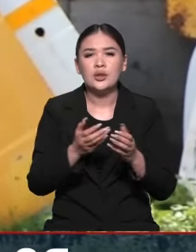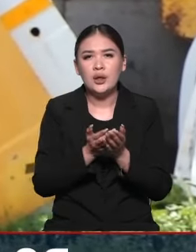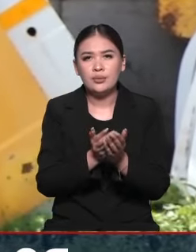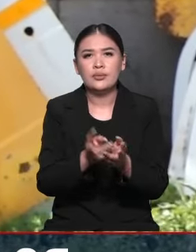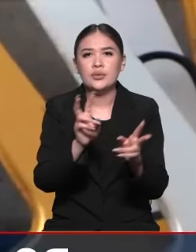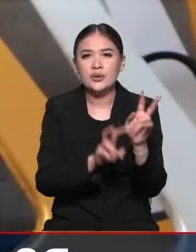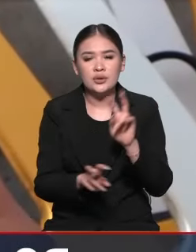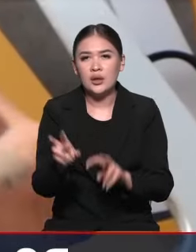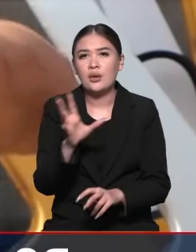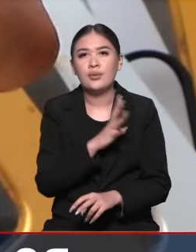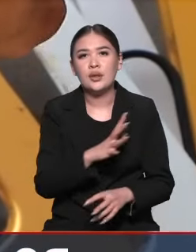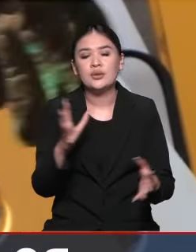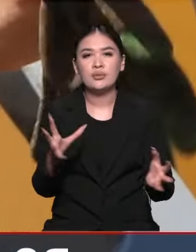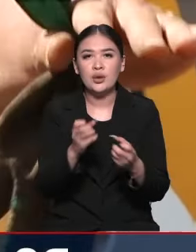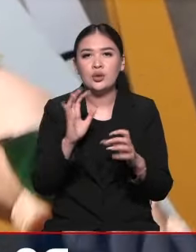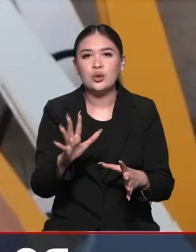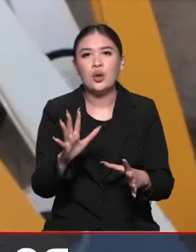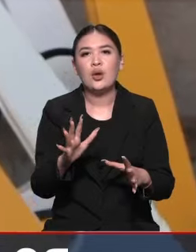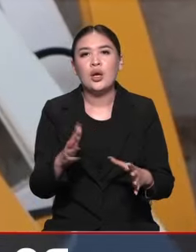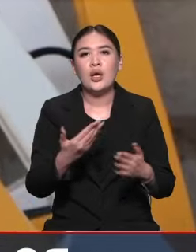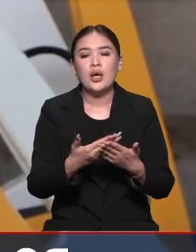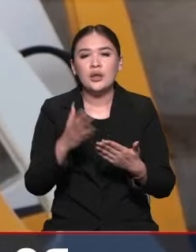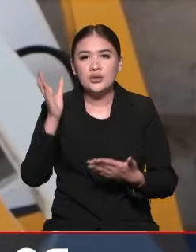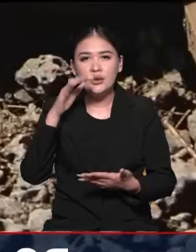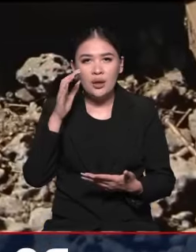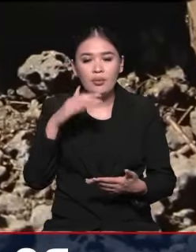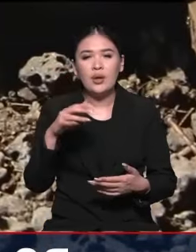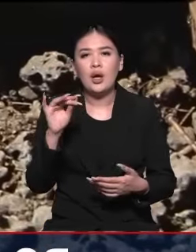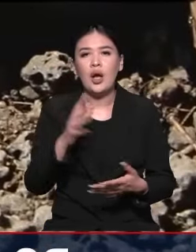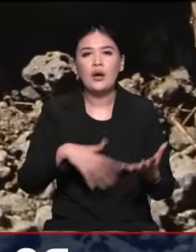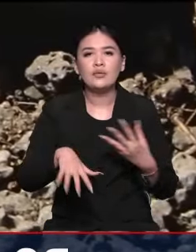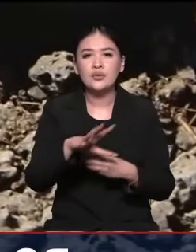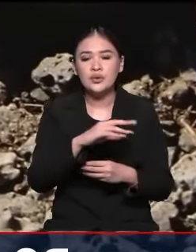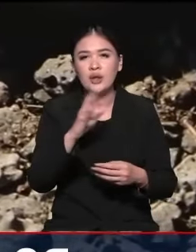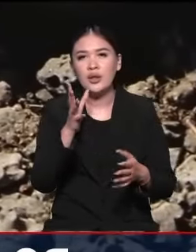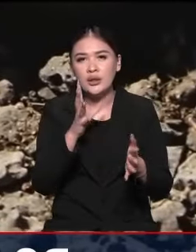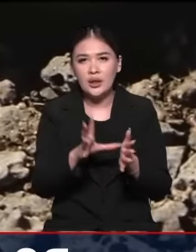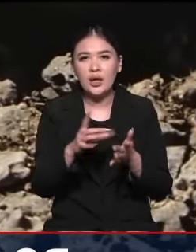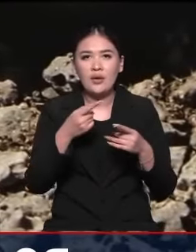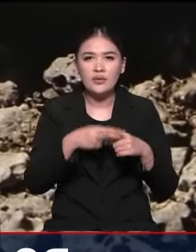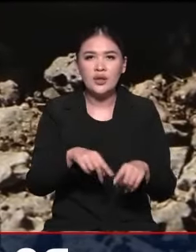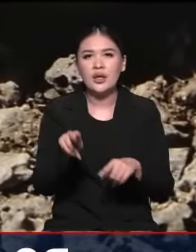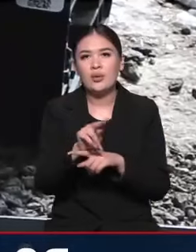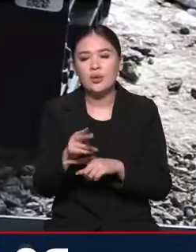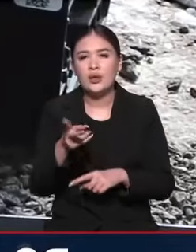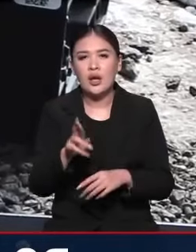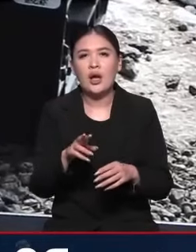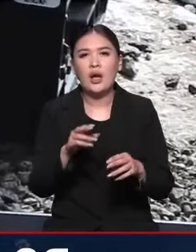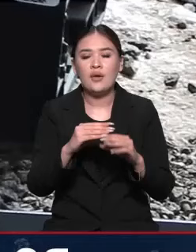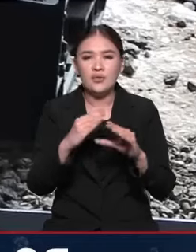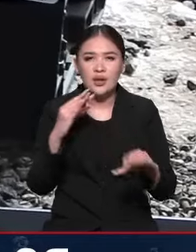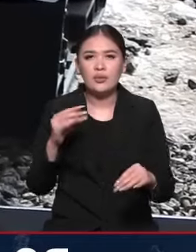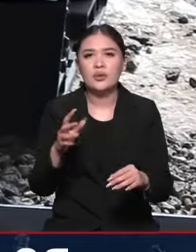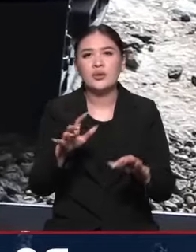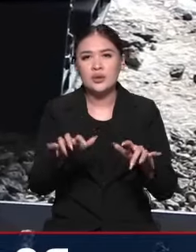Канат Тауанов. Спасти успели только живность, кота и собаку. Все остальное, инструменты для ремонта автомобилей, а также компьютерная техника,